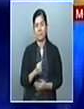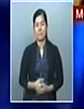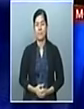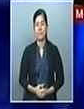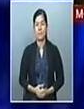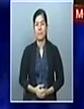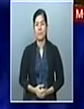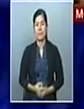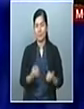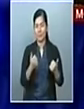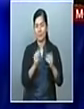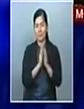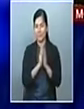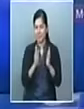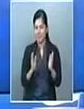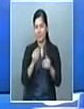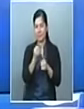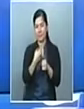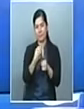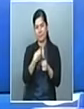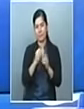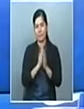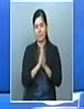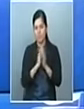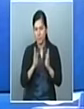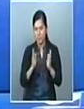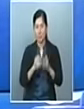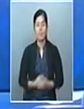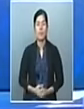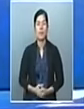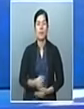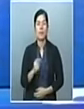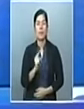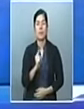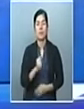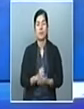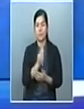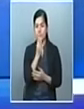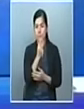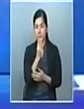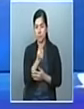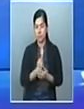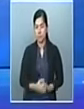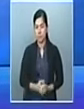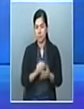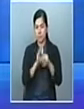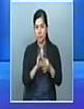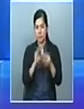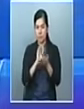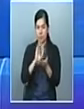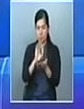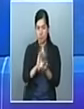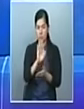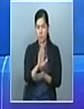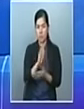ค่ะได้เลยค่ะวันนี้ขอบพระคุณมากนะคะ ครับผมสวัสดีครับ ค่ะสวัสดีค่ะนอกเหนือจากนี้แล้วนะคะเราลองมาย้อนดูกันค่ะเกี่ยวกับเรื่องของการลงทุนในต